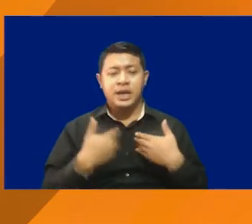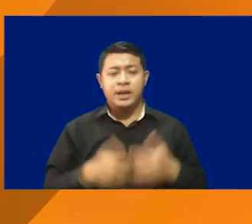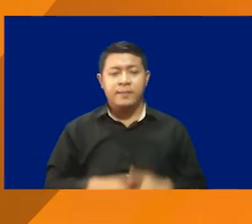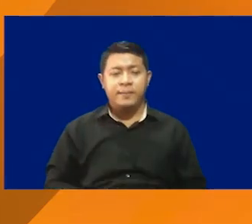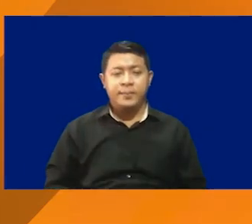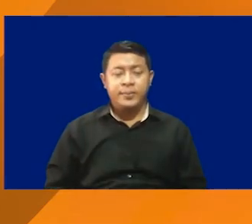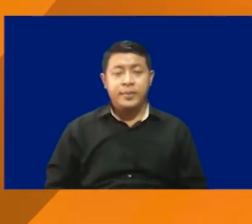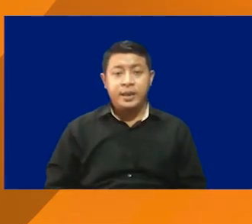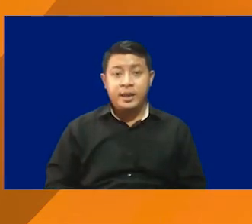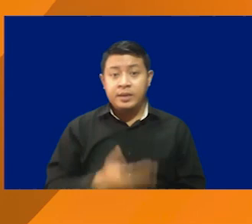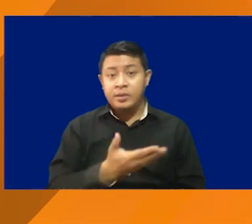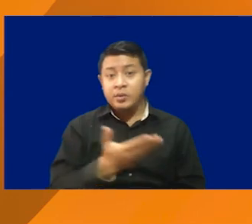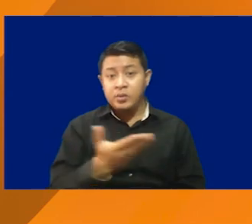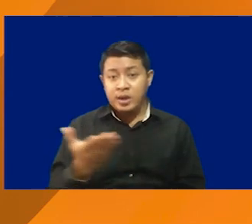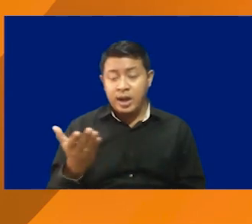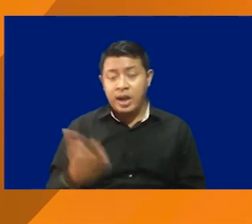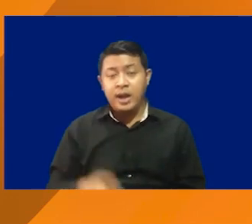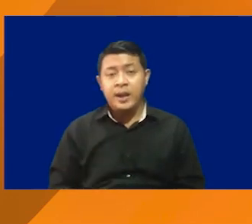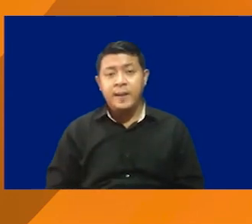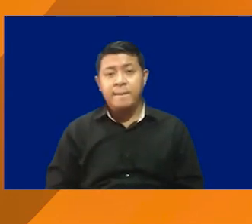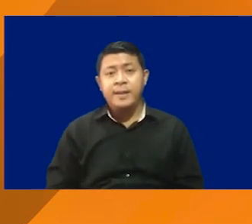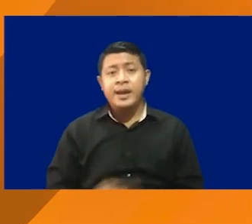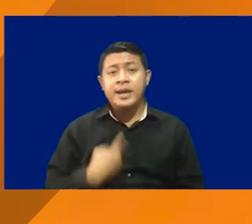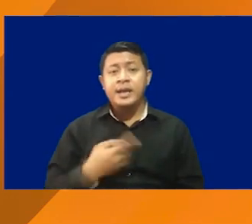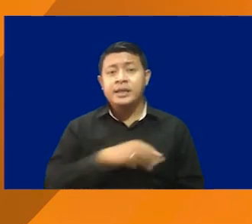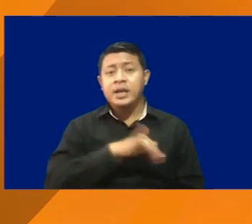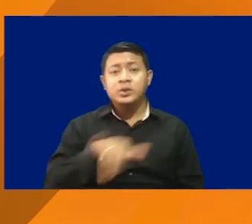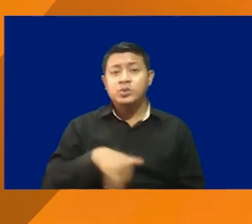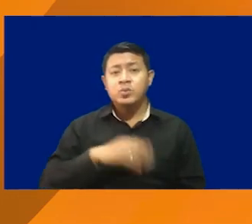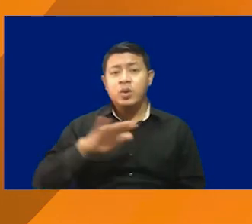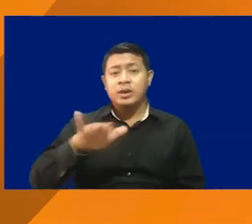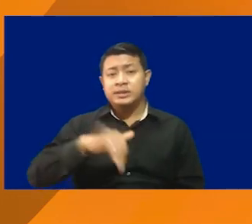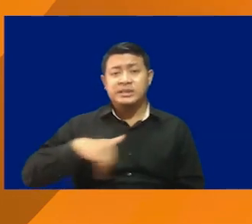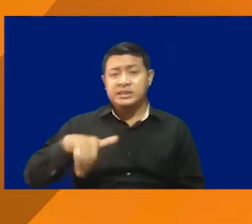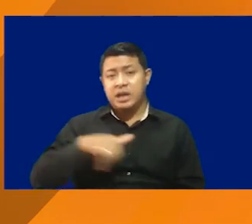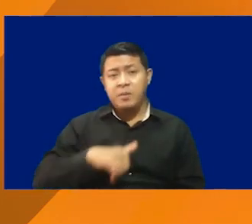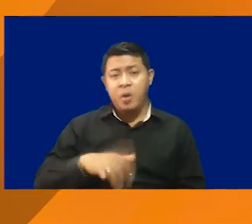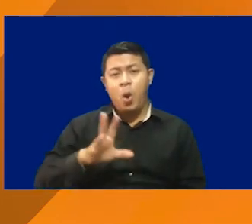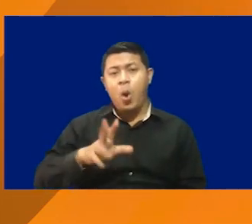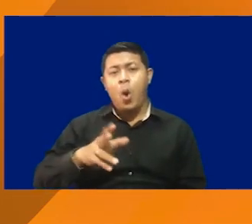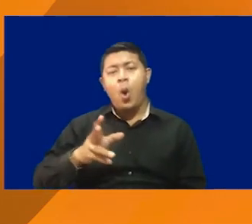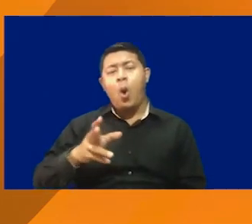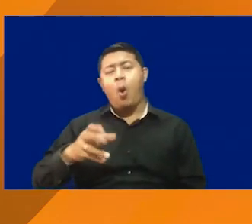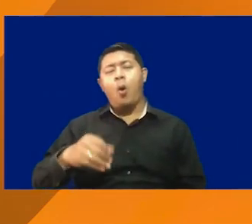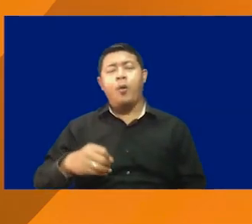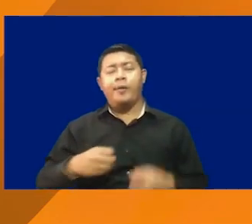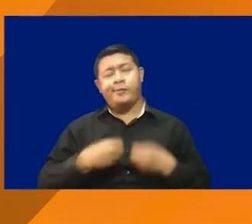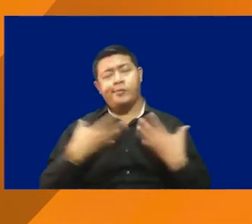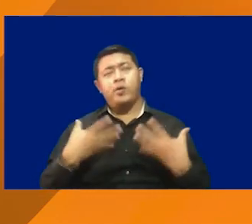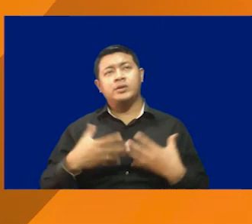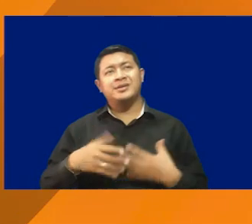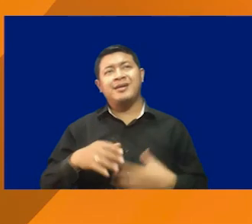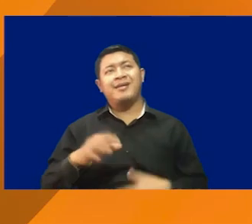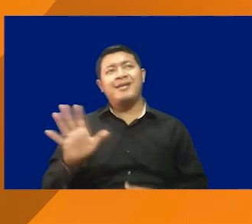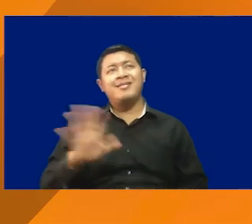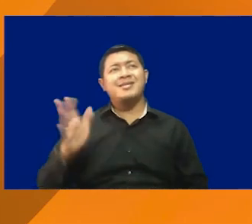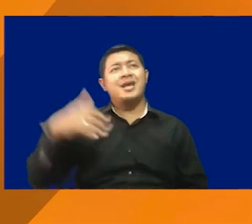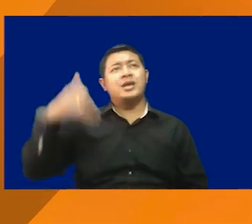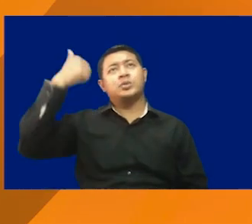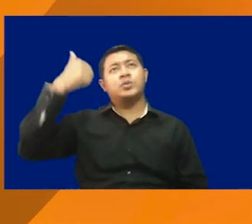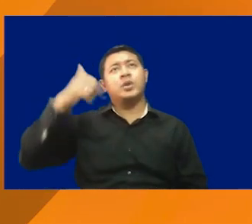Tuhan. Demikian juga dengan Anda sekalian. Kita semua sama, kita semua adalah seorang